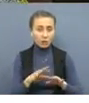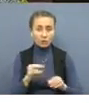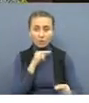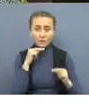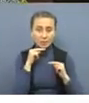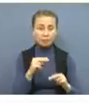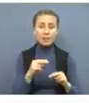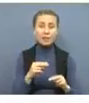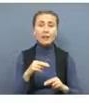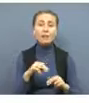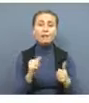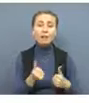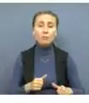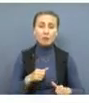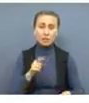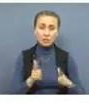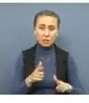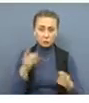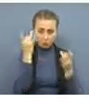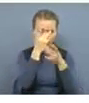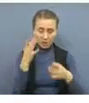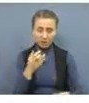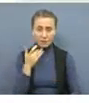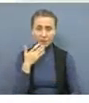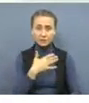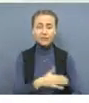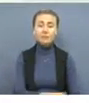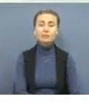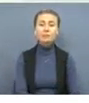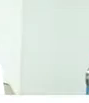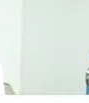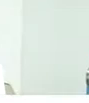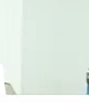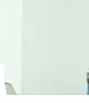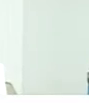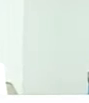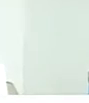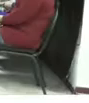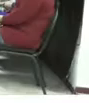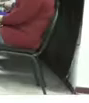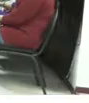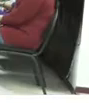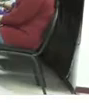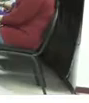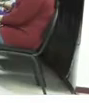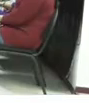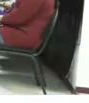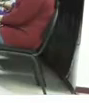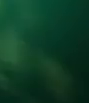на формировании достойной и культурной нации. Анель Бесенбаева, Тумарым Бабасанова, Павел Соловьев, Шукан Таукиев, Кокши